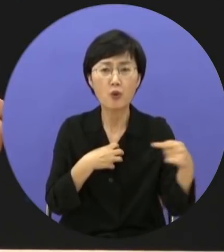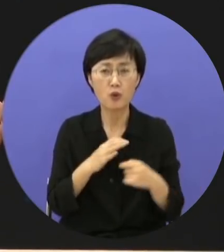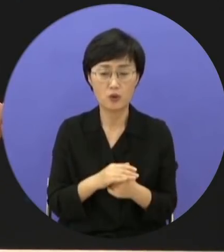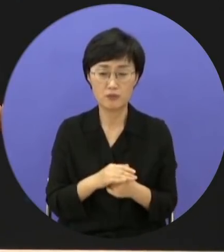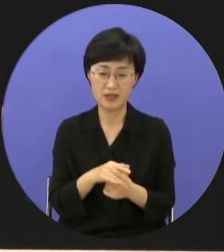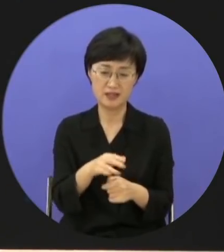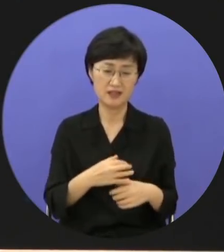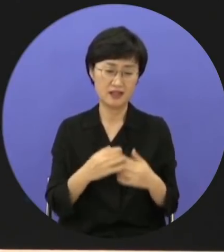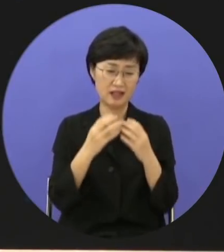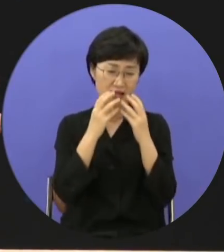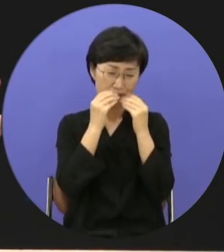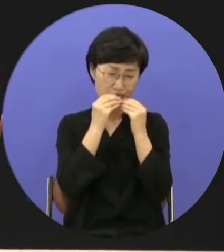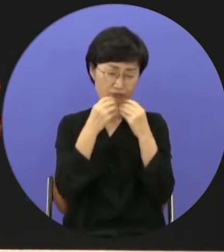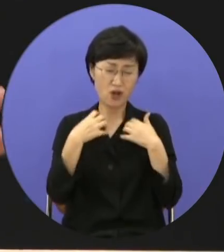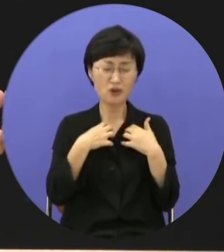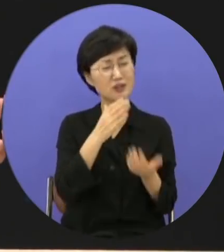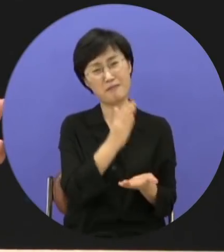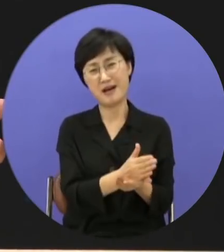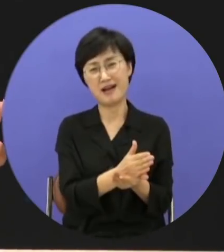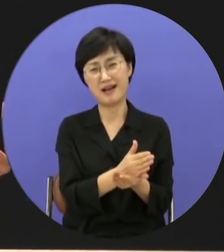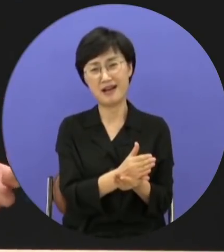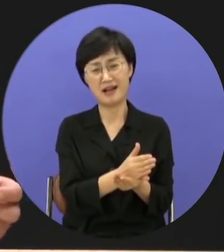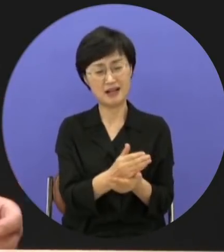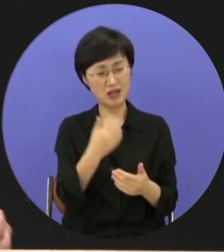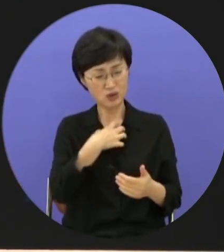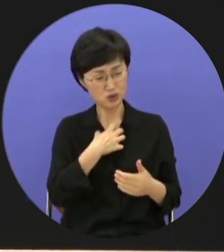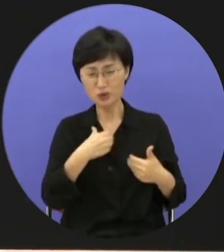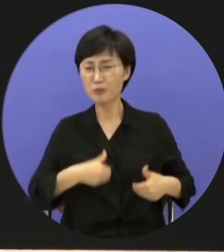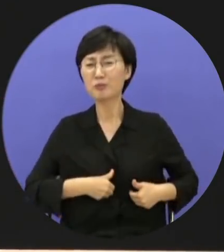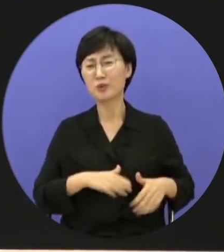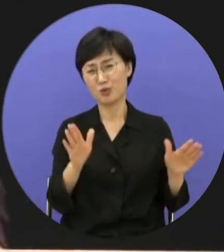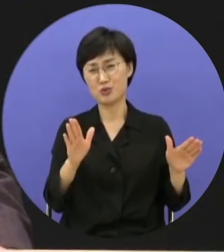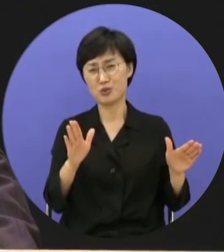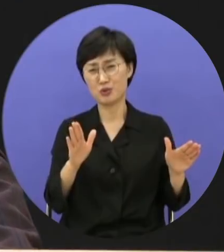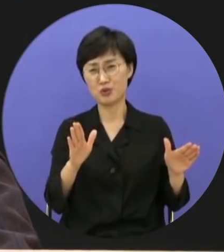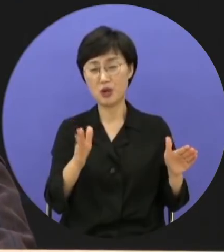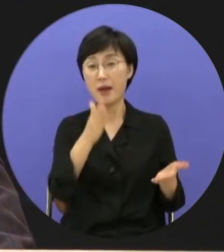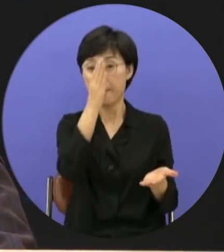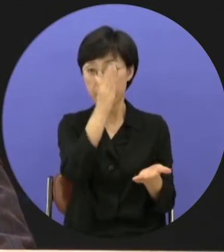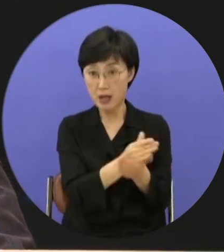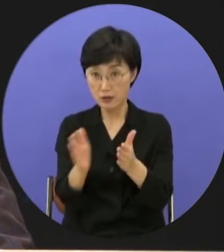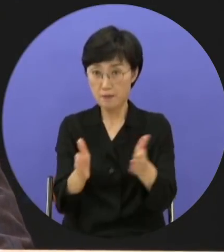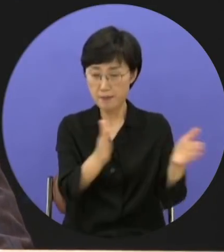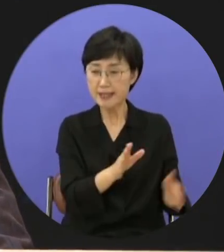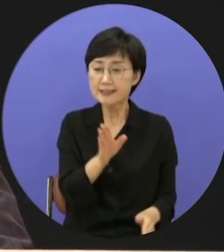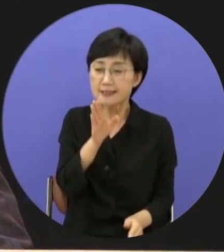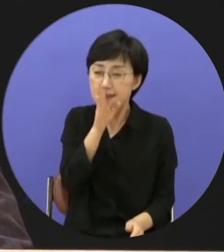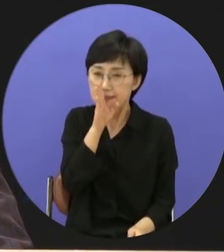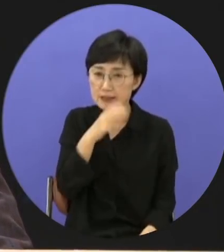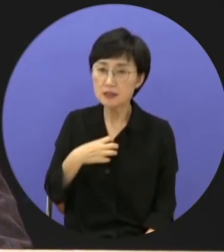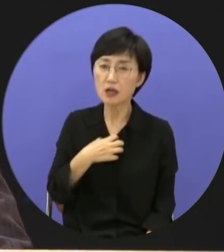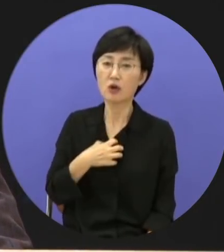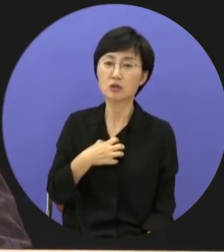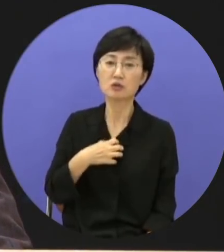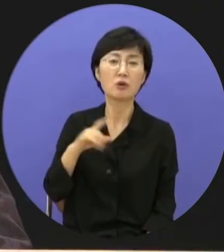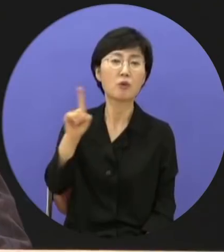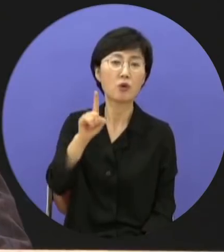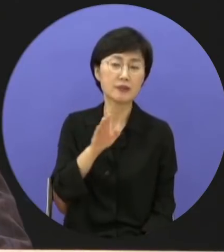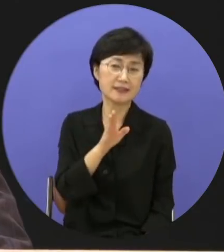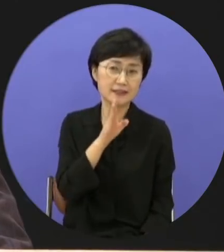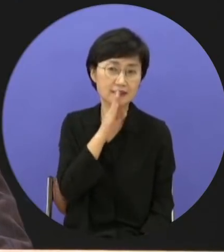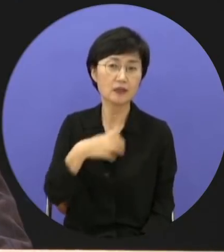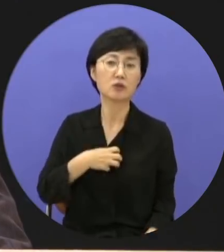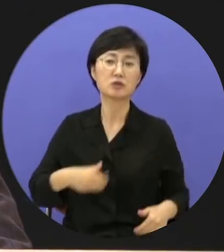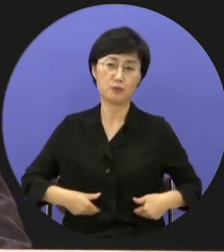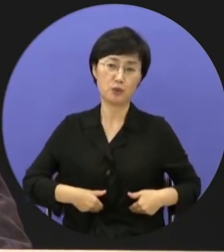쓸데없는 걱정하는 사람들 진짜 걱정 안 하거든요. 그렇죠? People who are concerned with needless things, they don't engage in the worries that they ought to be worried 걱정이 about. 뭡니까? What are the